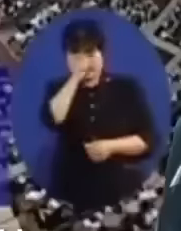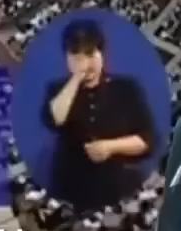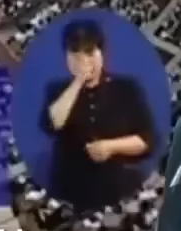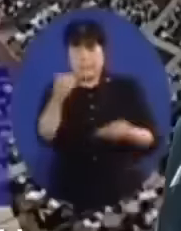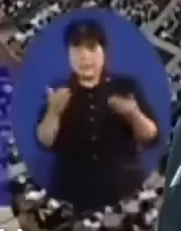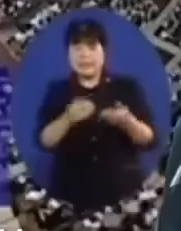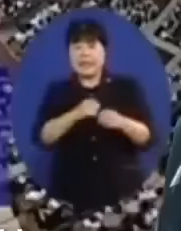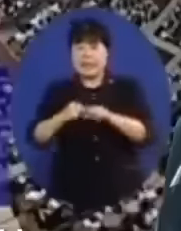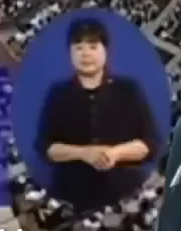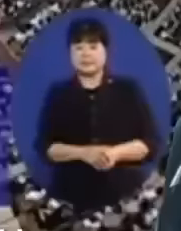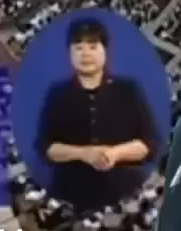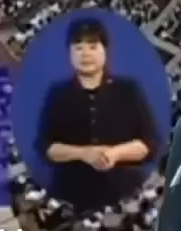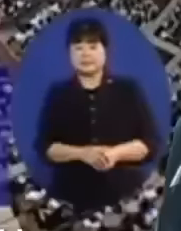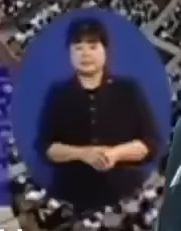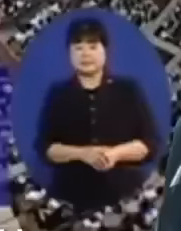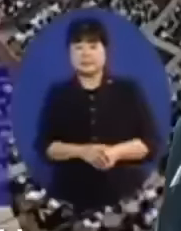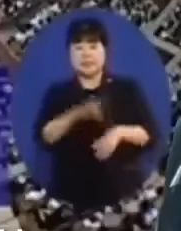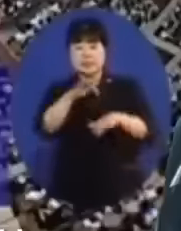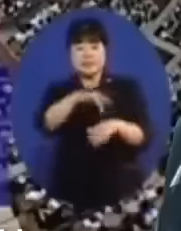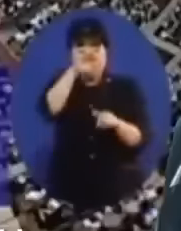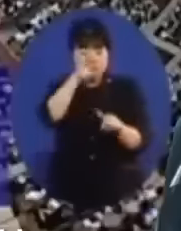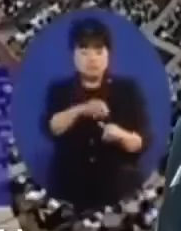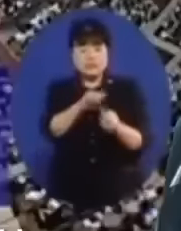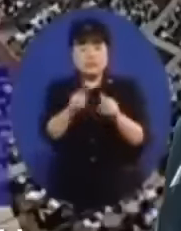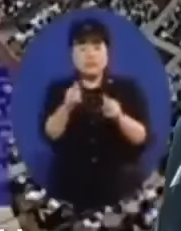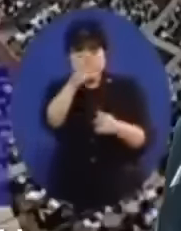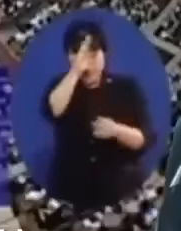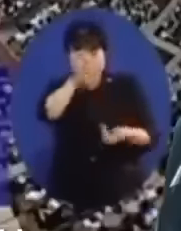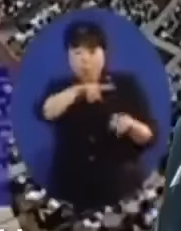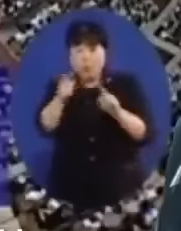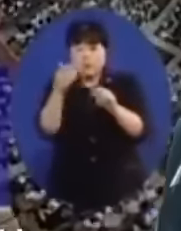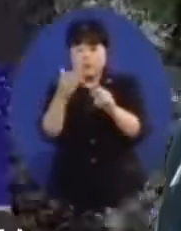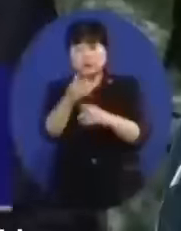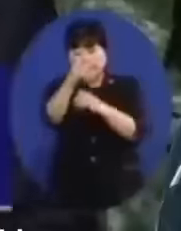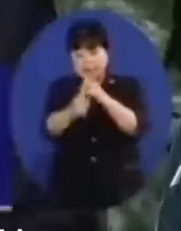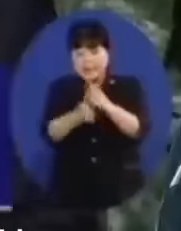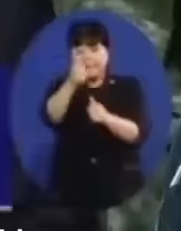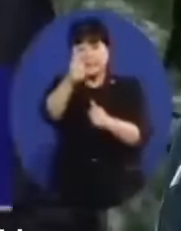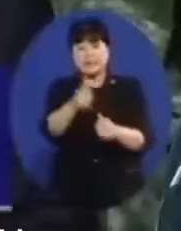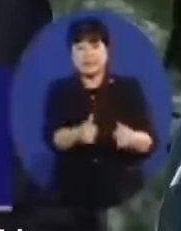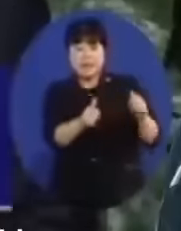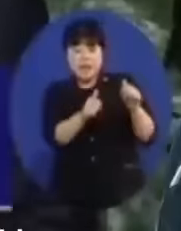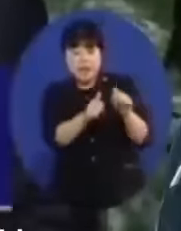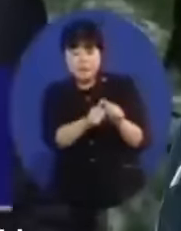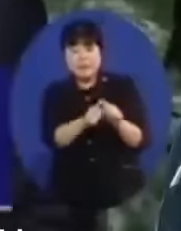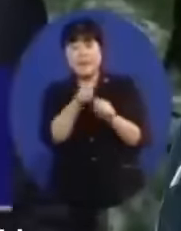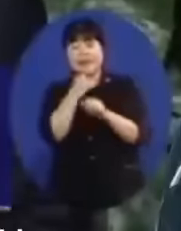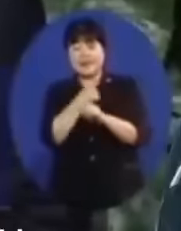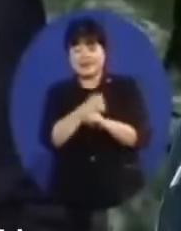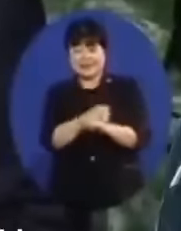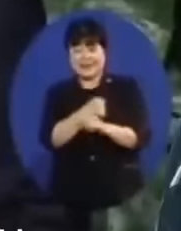행하시고 마귀에 눌린 모든 사람을 고치셨으니 하나님이 저와 함께 하셨습니다.